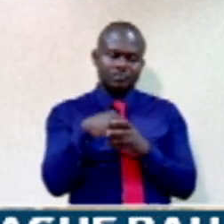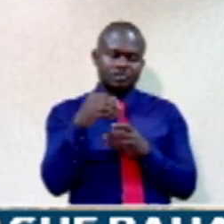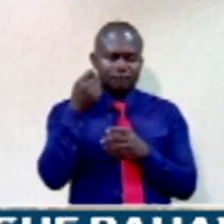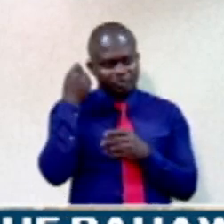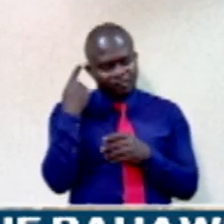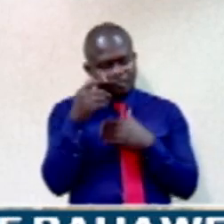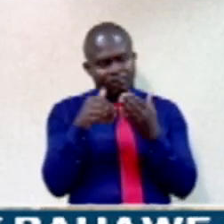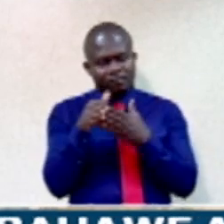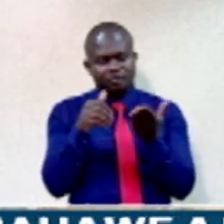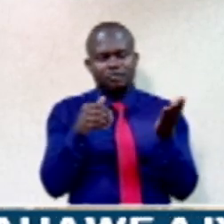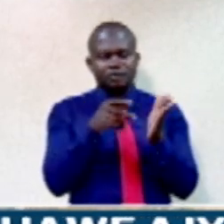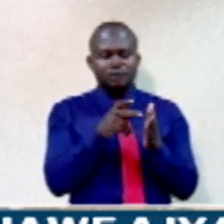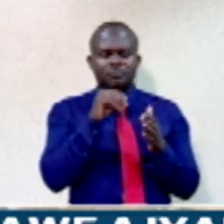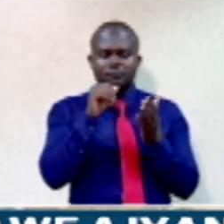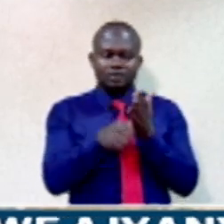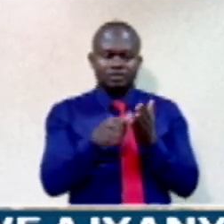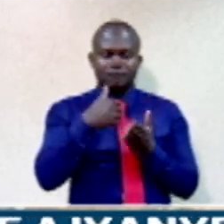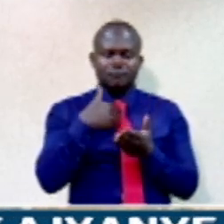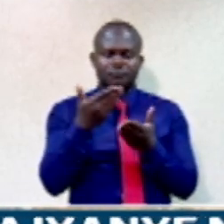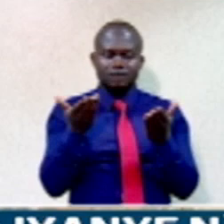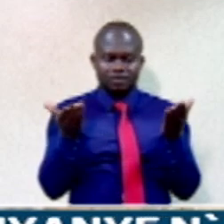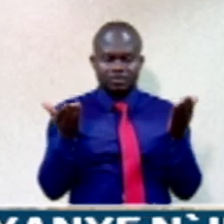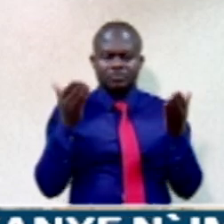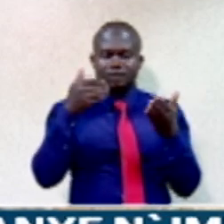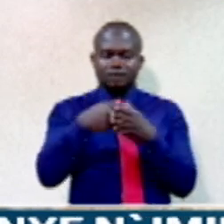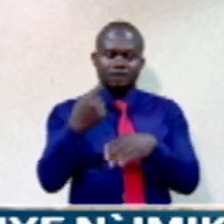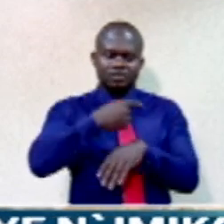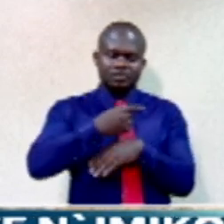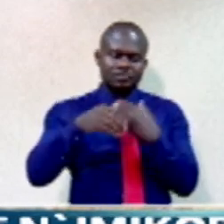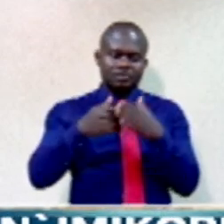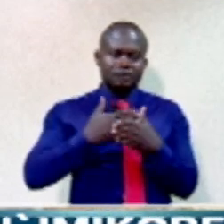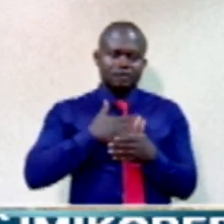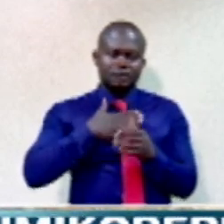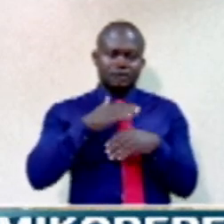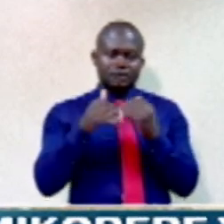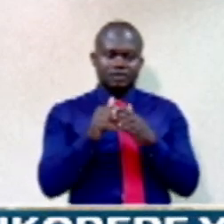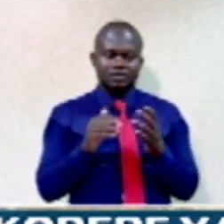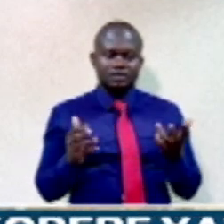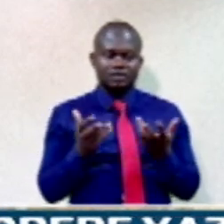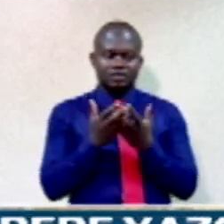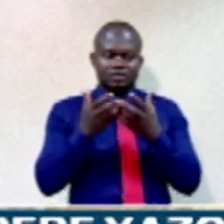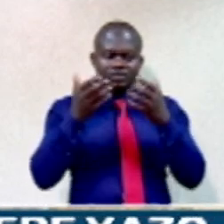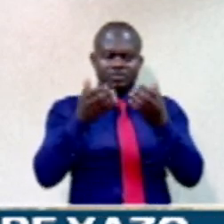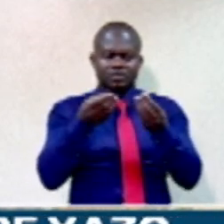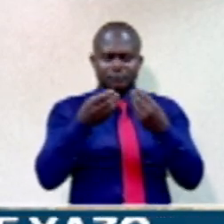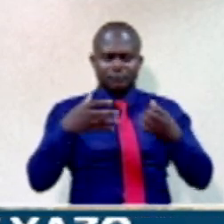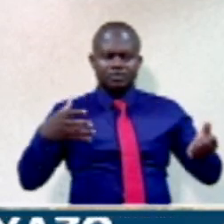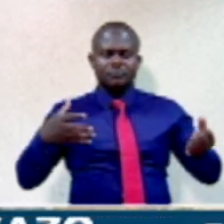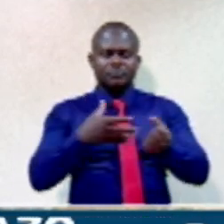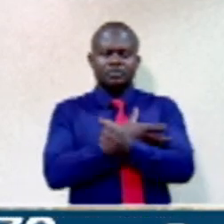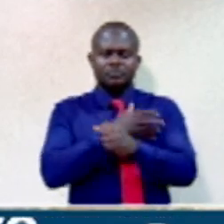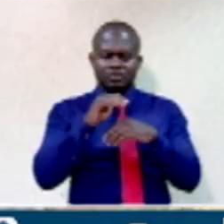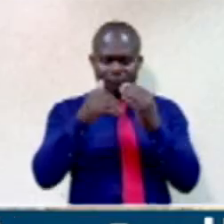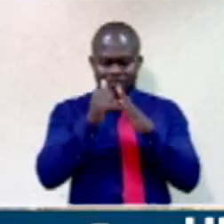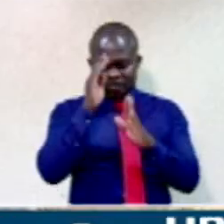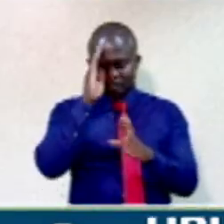Ubwo ngubwo turabishyura nta kibazo twagize. Kuri uyu munsi tukaba tugishimira ko baduhurije ahangaha, byaduhaye imbaraga nyinshi n'umurongo